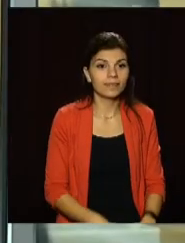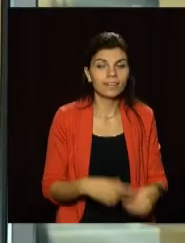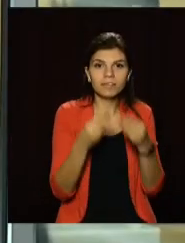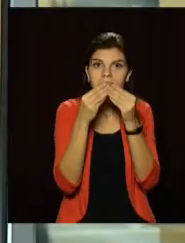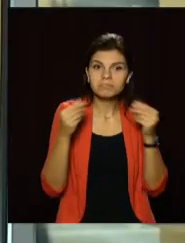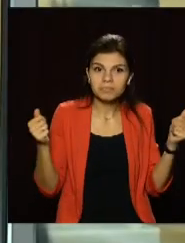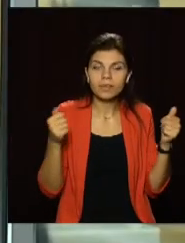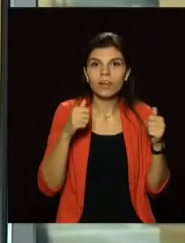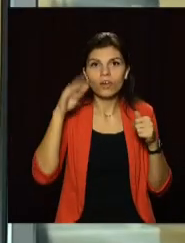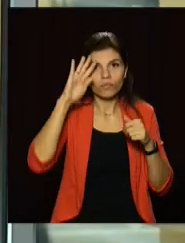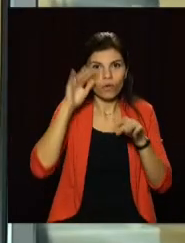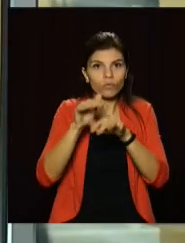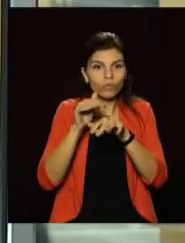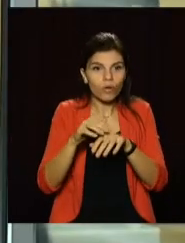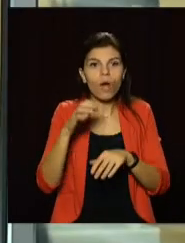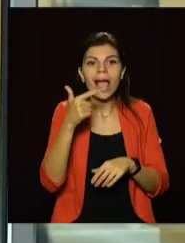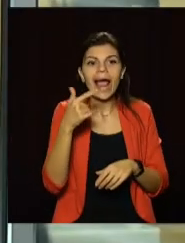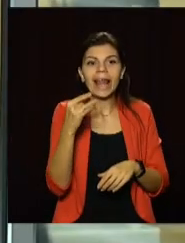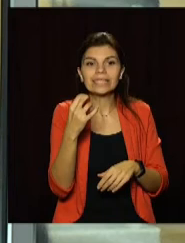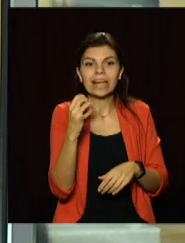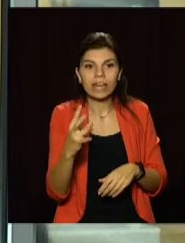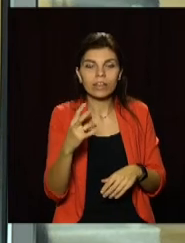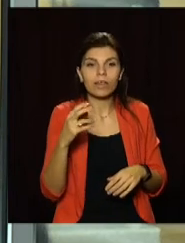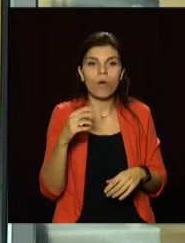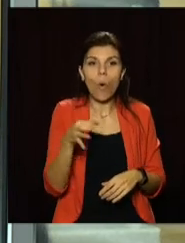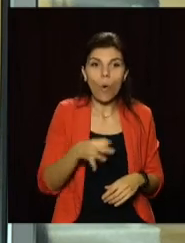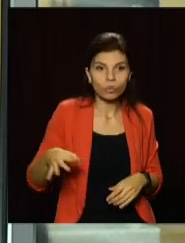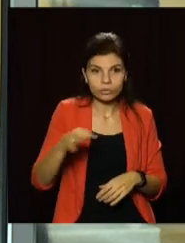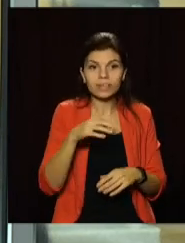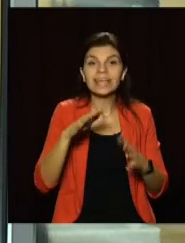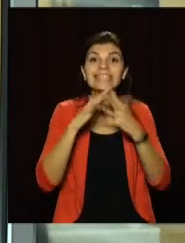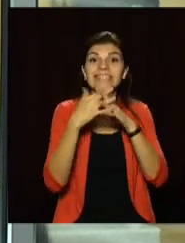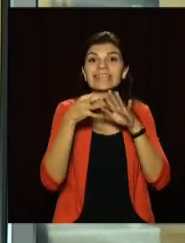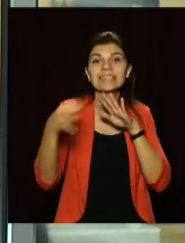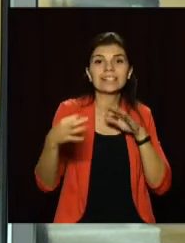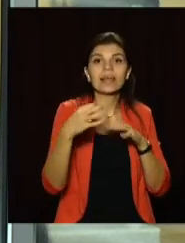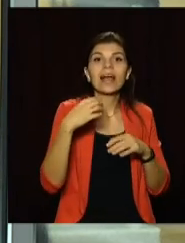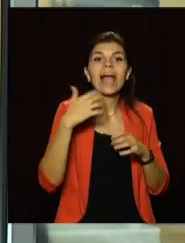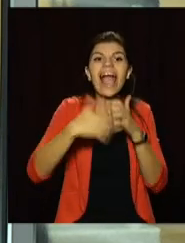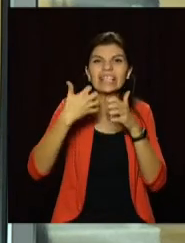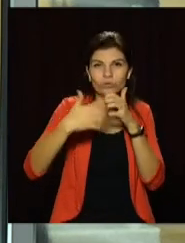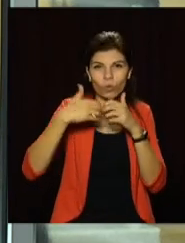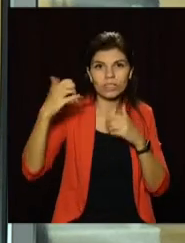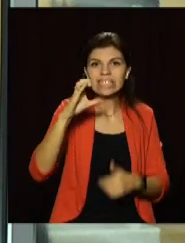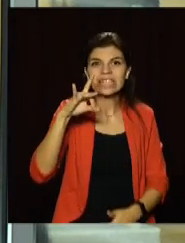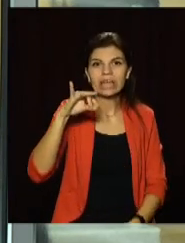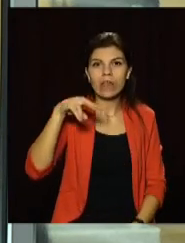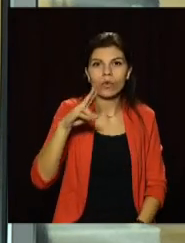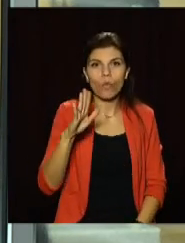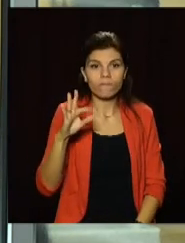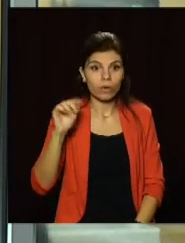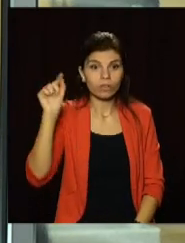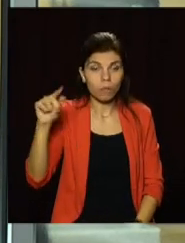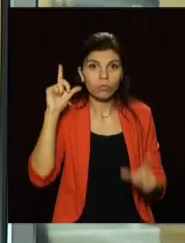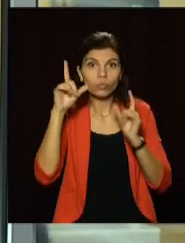Цілющі термальні джерела, гліцеринове озеро та чисте повітря. У селищі Стрілкович на Херсонщині приїжджають тисячі туристів.